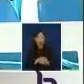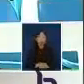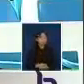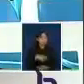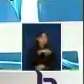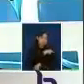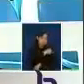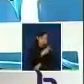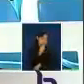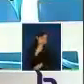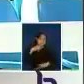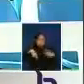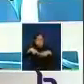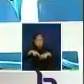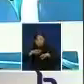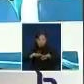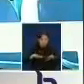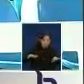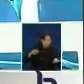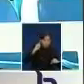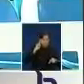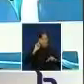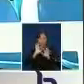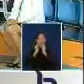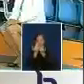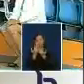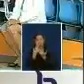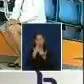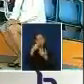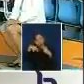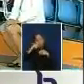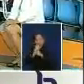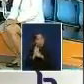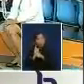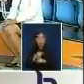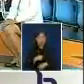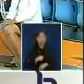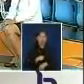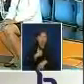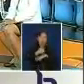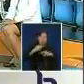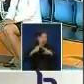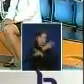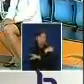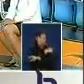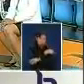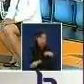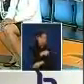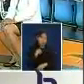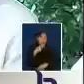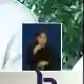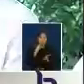แล้วก็ดูว่าดูแลครอบครัวที่มีปัญหาเป็นยังไงบ้างคร ับเราออกหนังสือเวียนมาครบหมดนะเรามันก็เป็นคำสั่งนะฮะเราให้ส่วนงาน